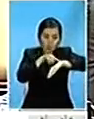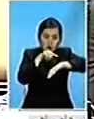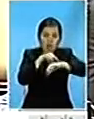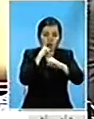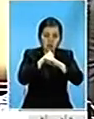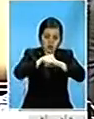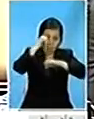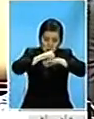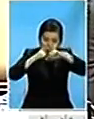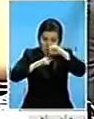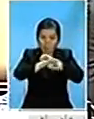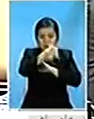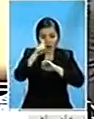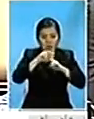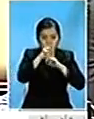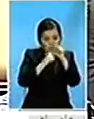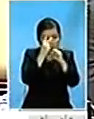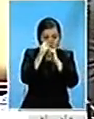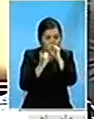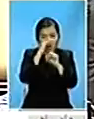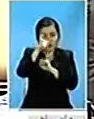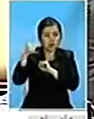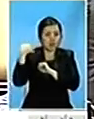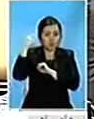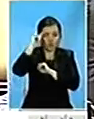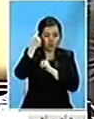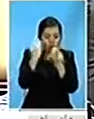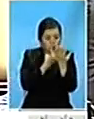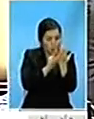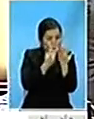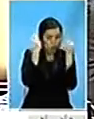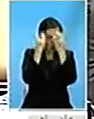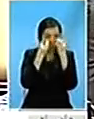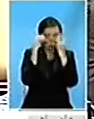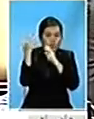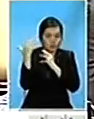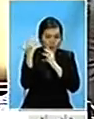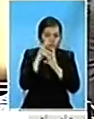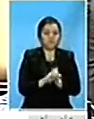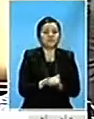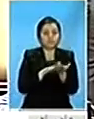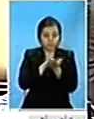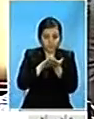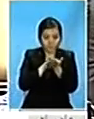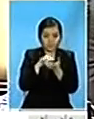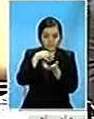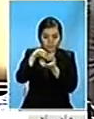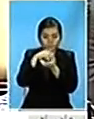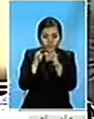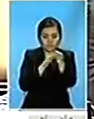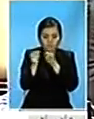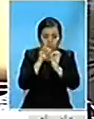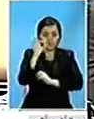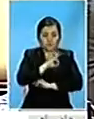างต่างๆซึ่งอาจจะใช้เวลาหลายปีได้โดยไม่ได้ทำให้เกิดความสับสนไปอย่างใดผมจึงขออนุญาตกราบเรียนท่านสมาชิกนะครับ